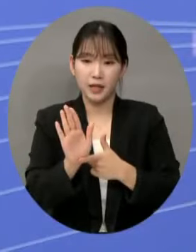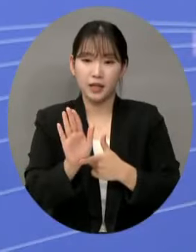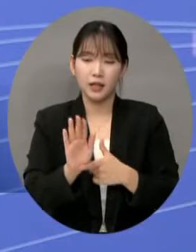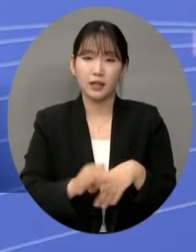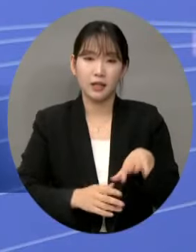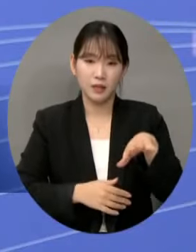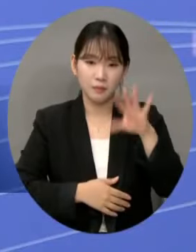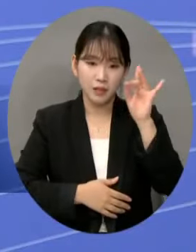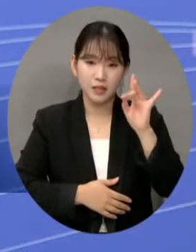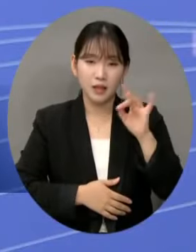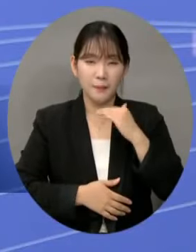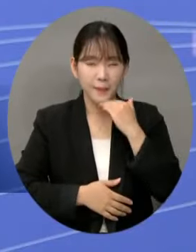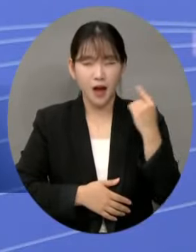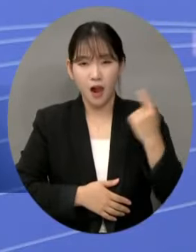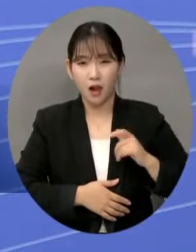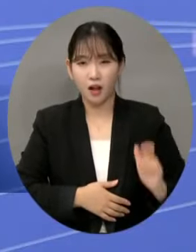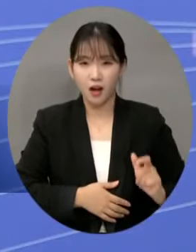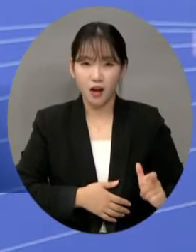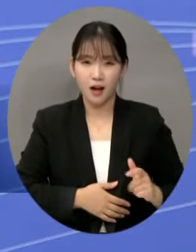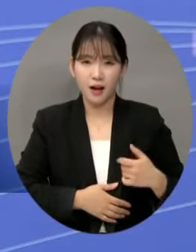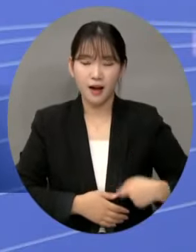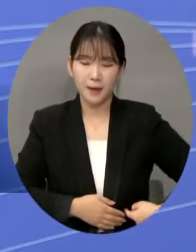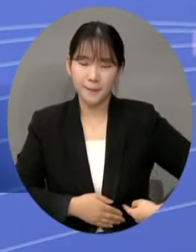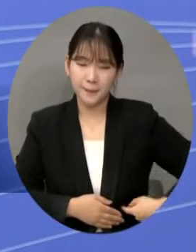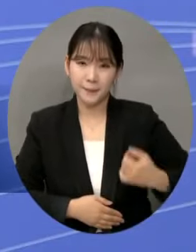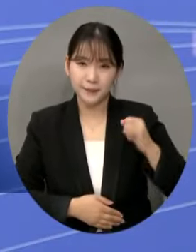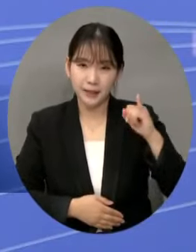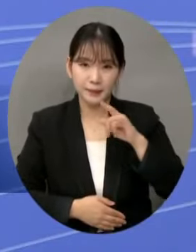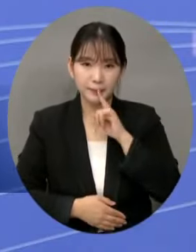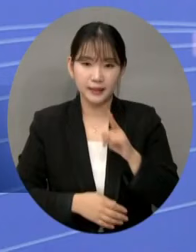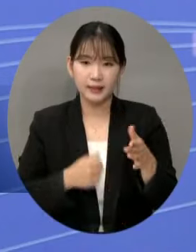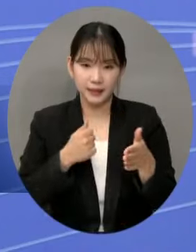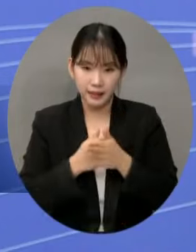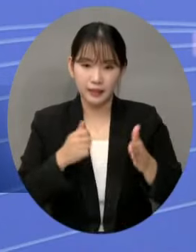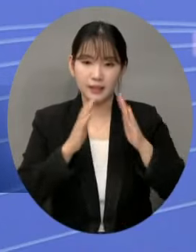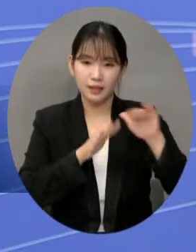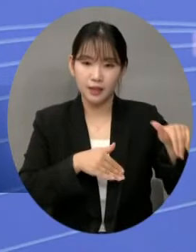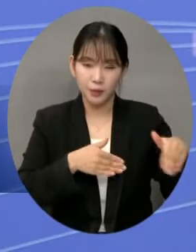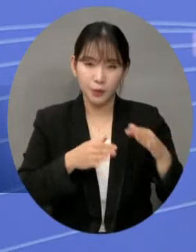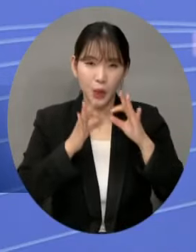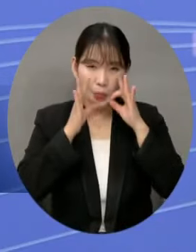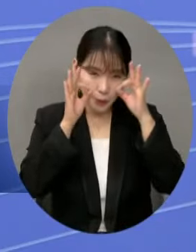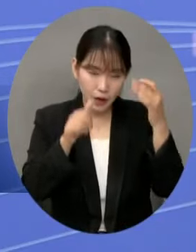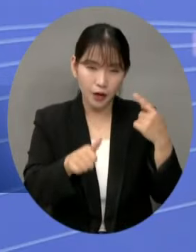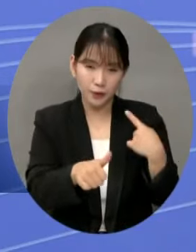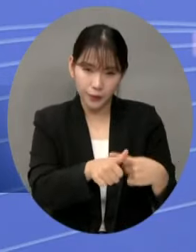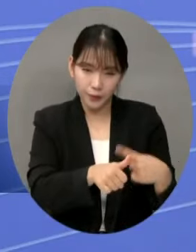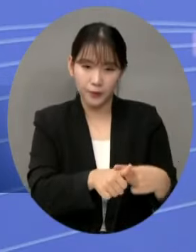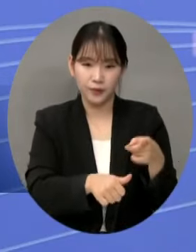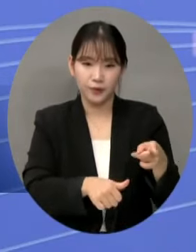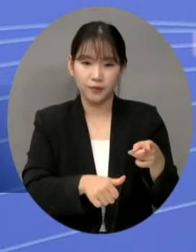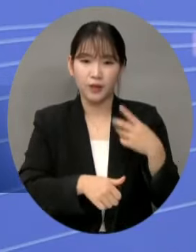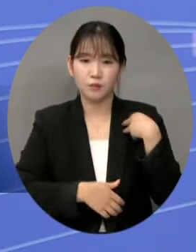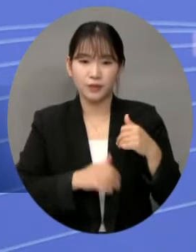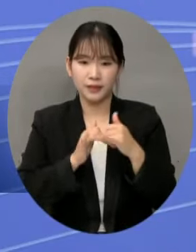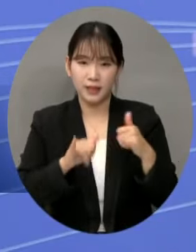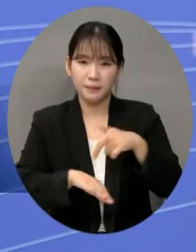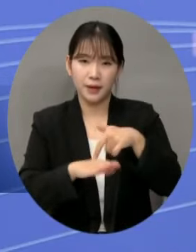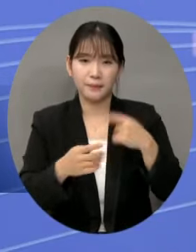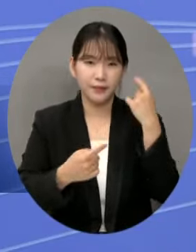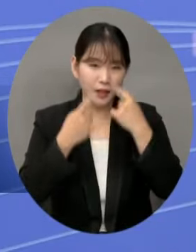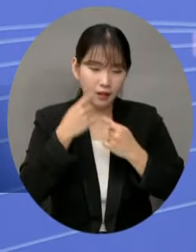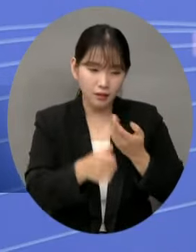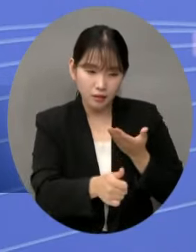우선 함흥차사 양심불량 등의 발언으로 전남도의 노력이 폄하되고 무한 군민의